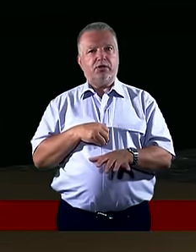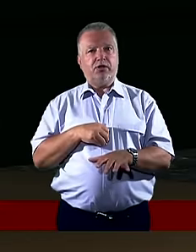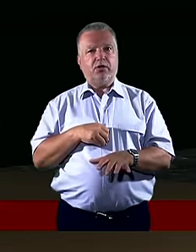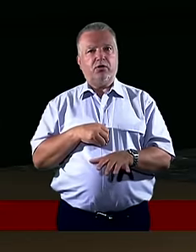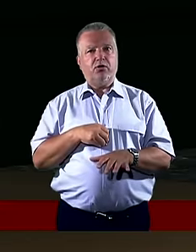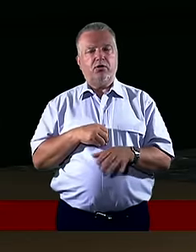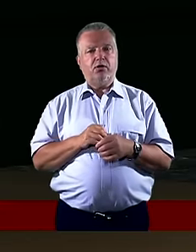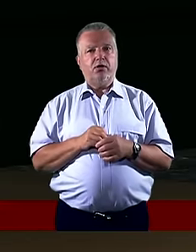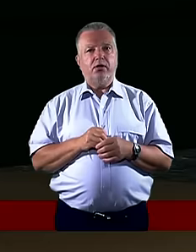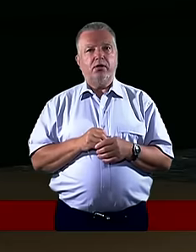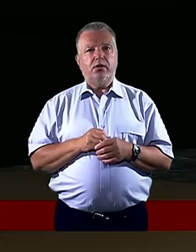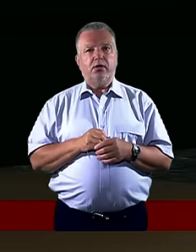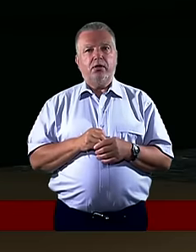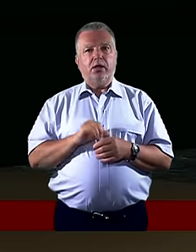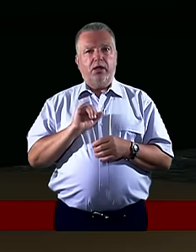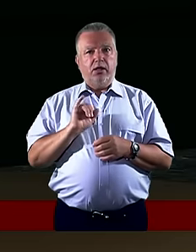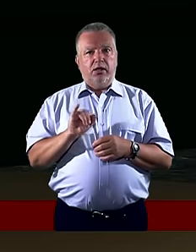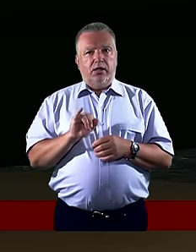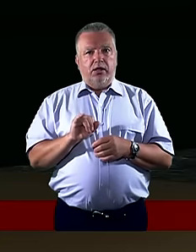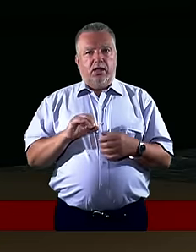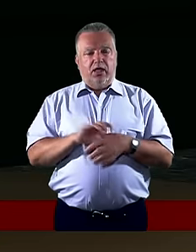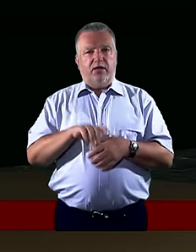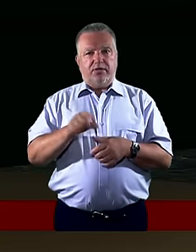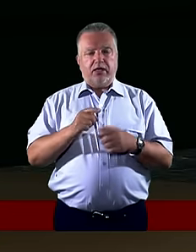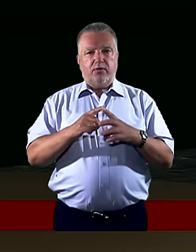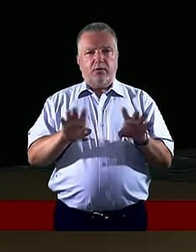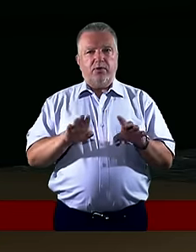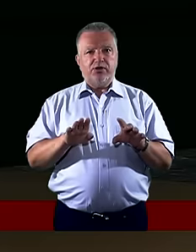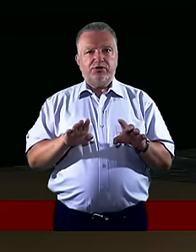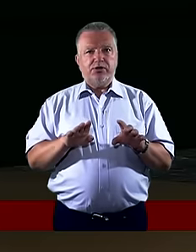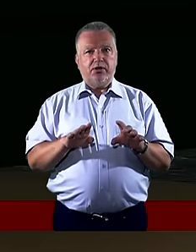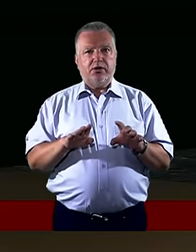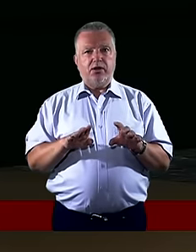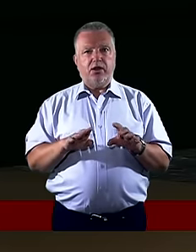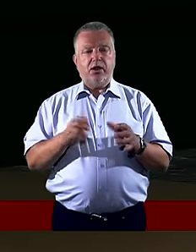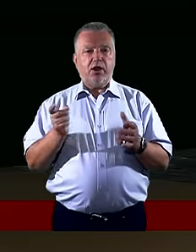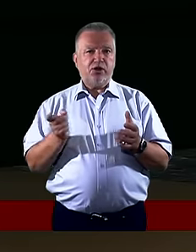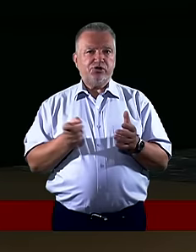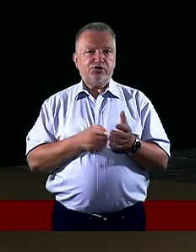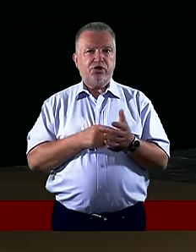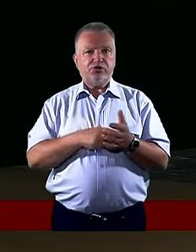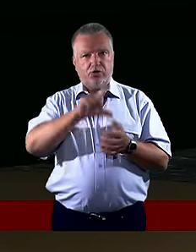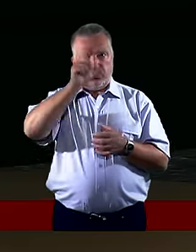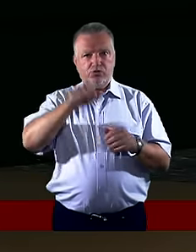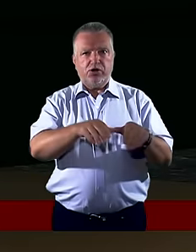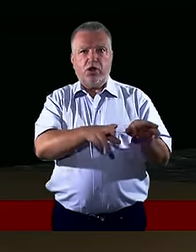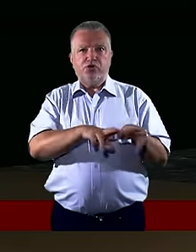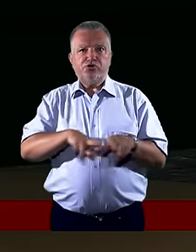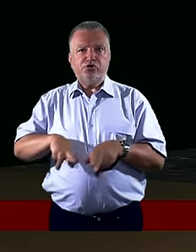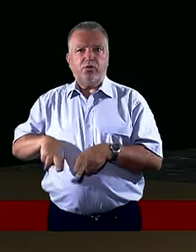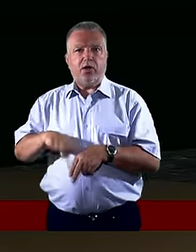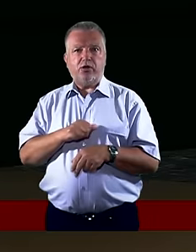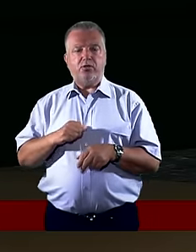naciskiem Ducha Świętego, szczególnym wpływem. I w takim momencie krytycznym często